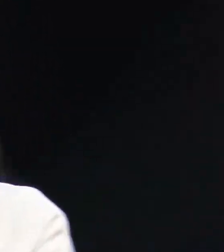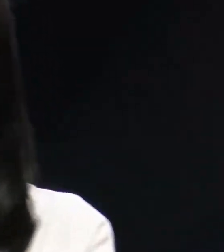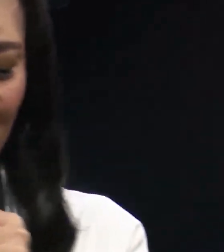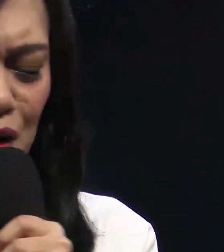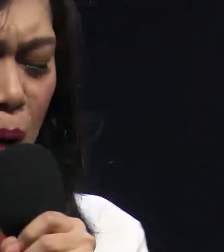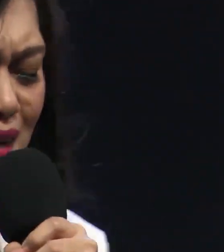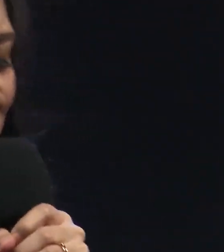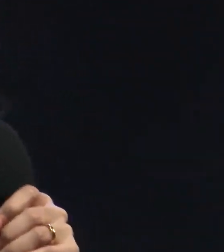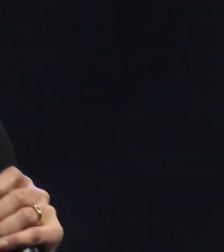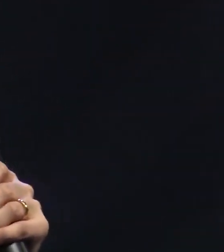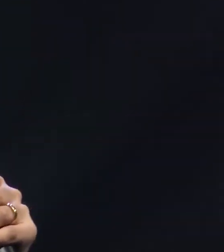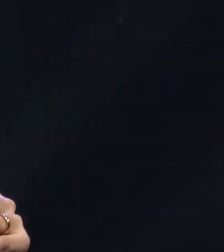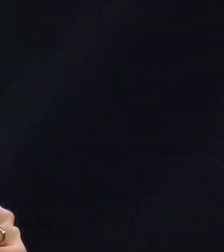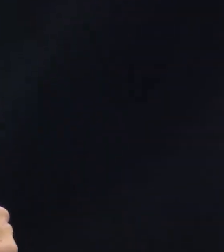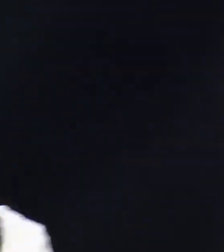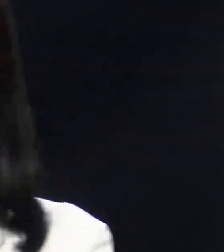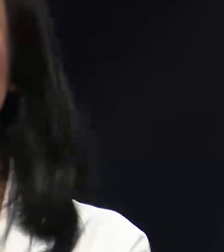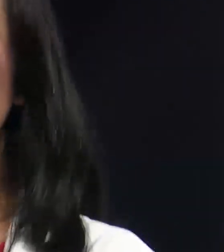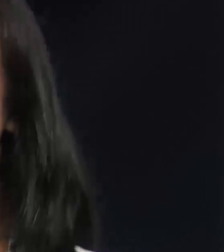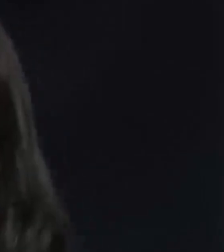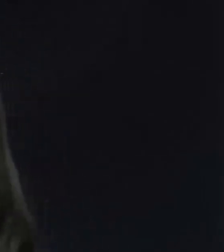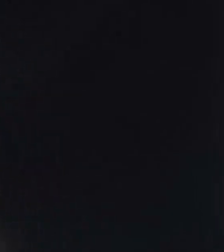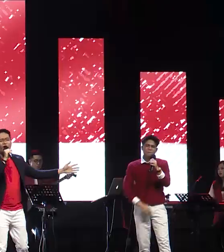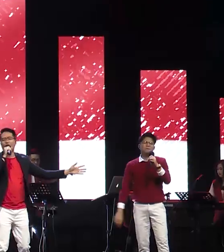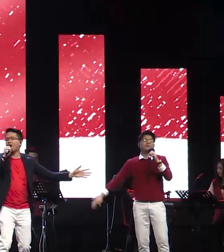Yesus. Katakan bangsa-bangsa bagi